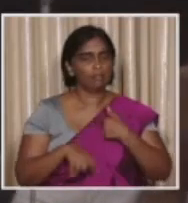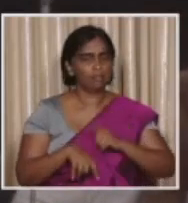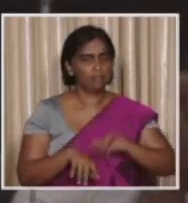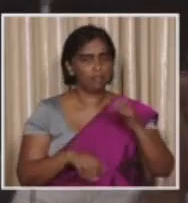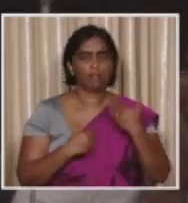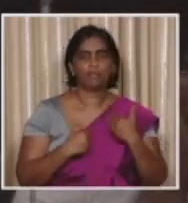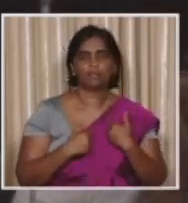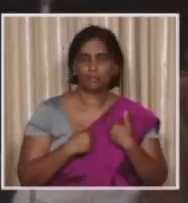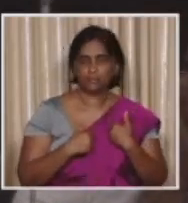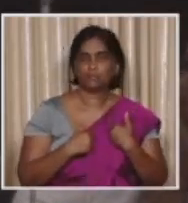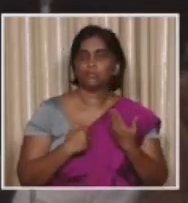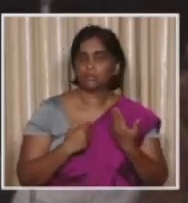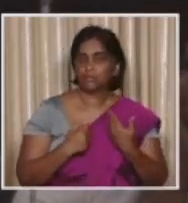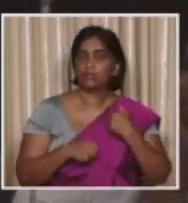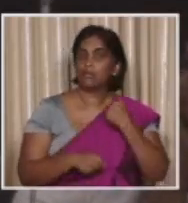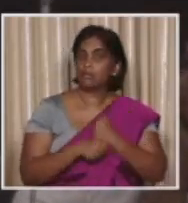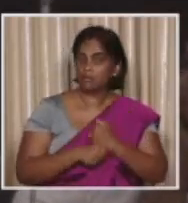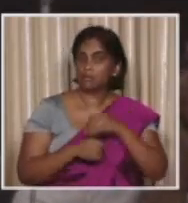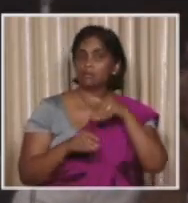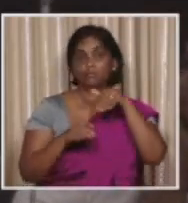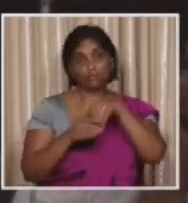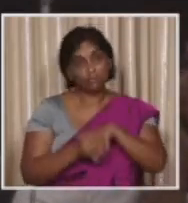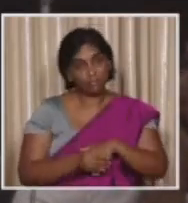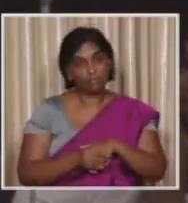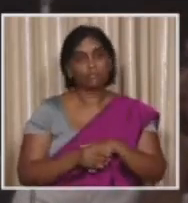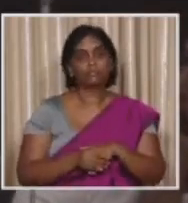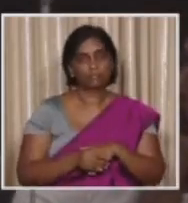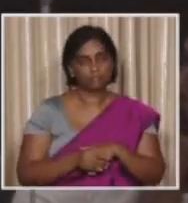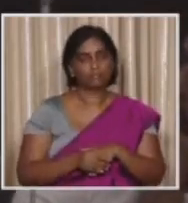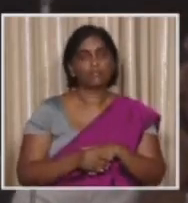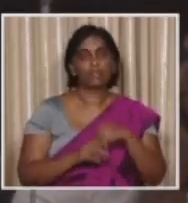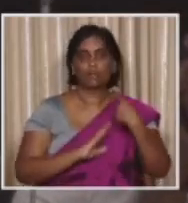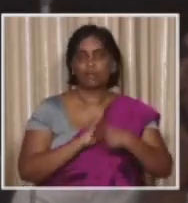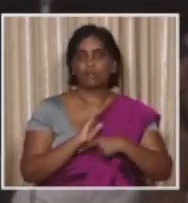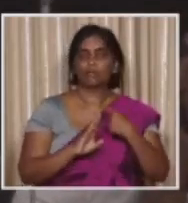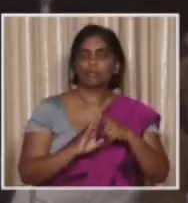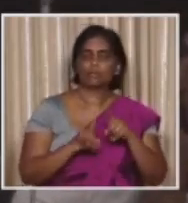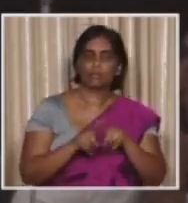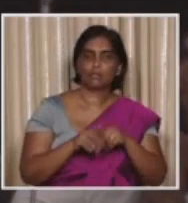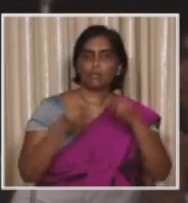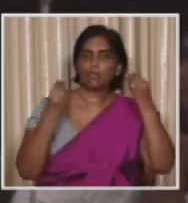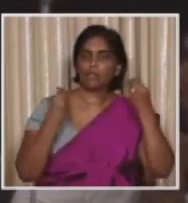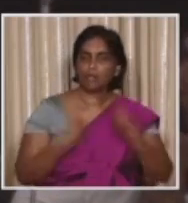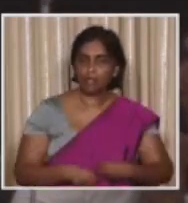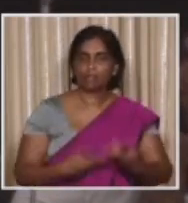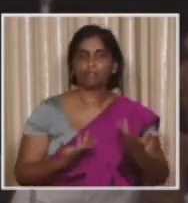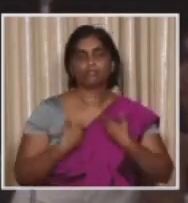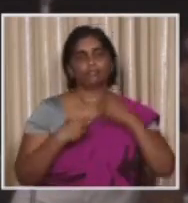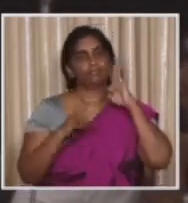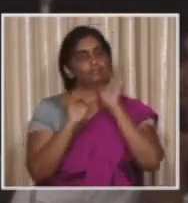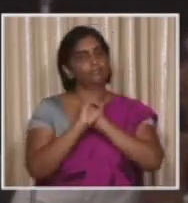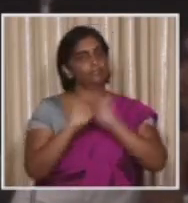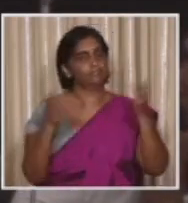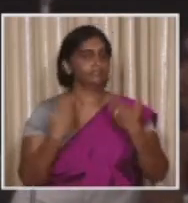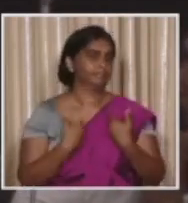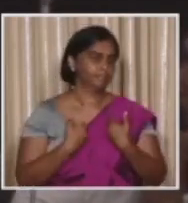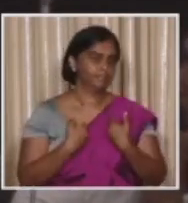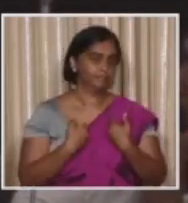අවාසනාවට අපි ආණ්ඩු පක්ෂේ ඉන්නේදී රට එක පැත්තකින් බංකොලොත් කියන එක අපිට නිවේදනය කරන්න සිද්ධ